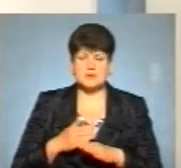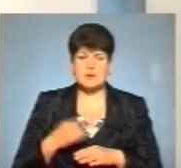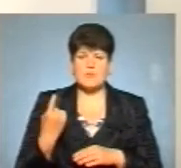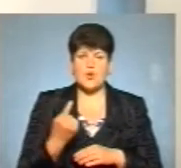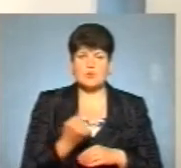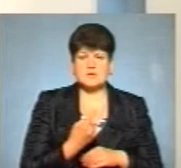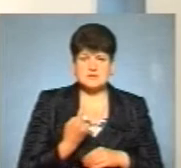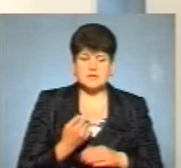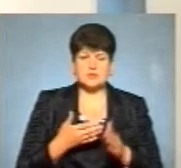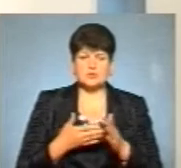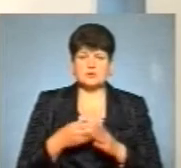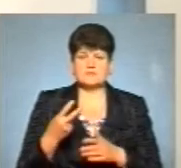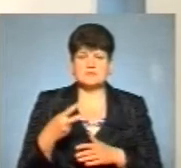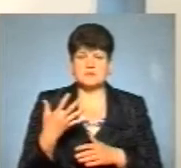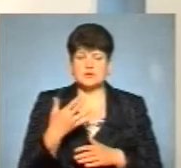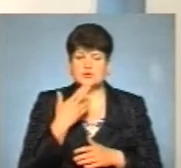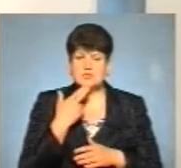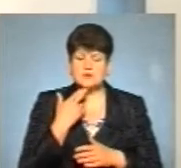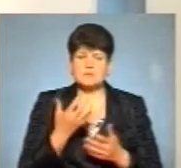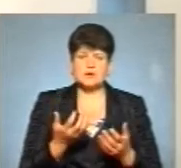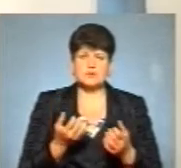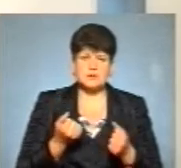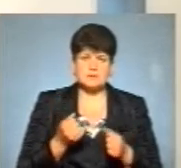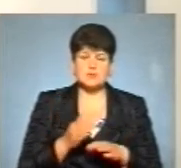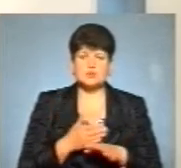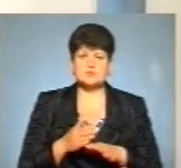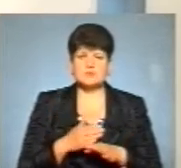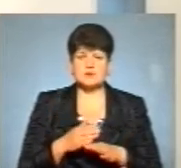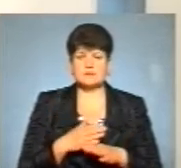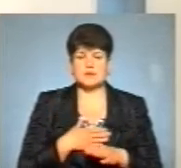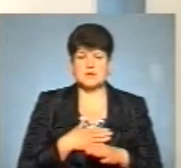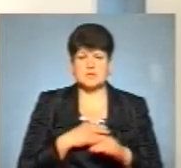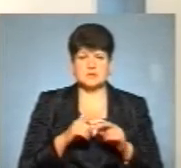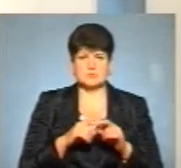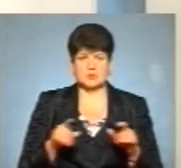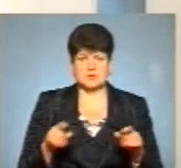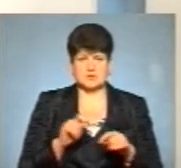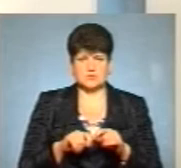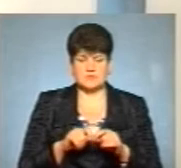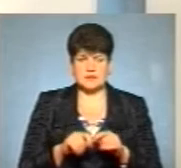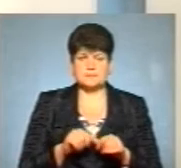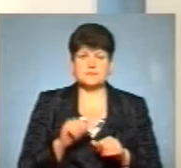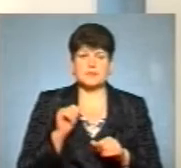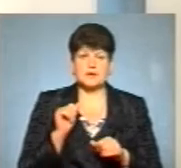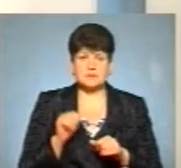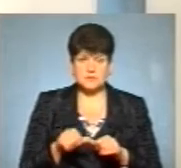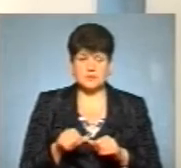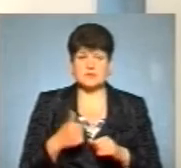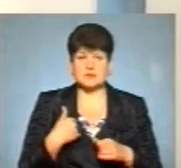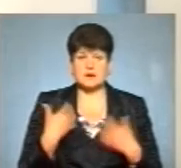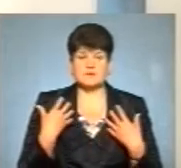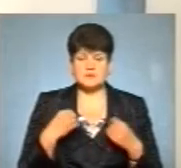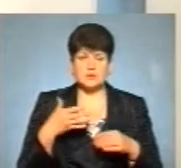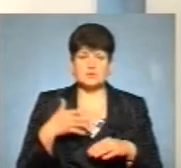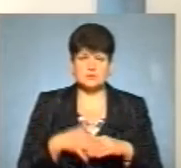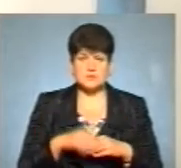областях. І до 25 червня ми отримаємо і розподілимо на наші пункти тестування. Крім того, наскільки я розумію і